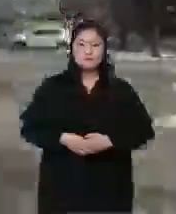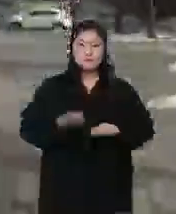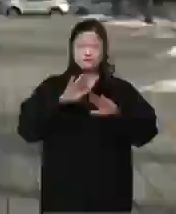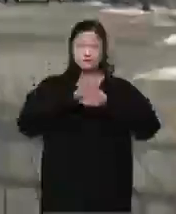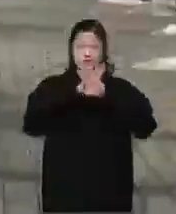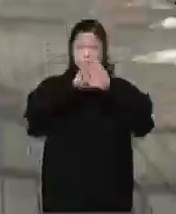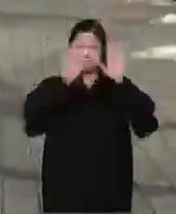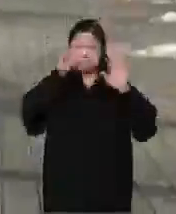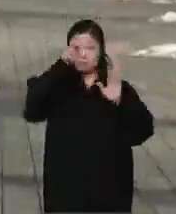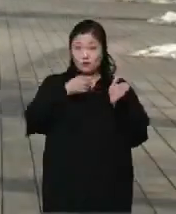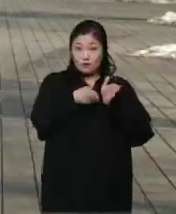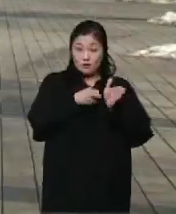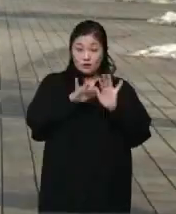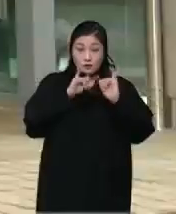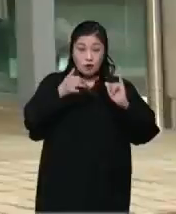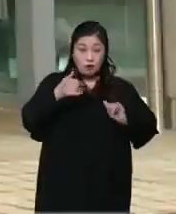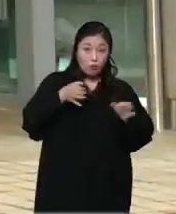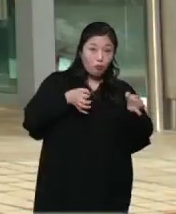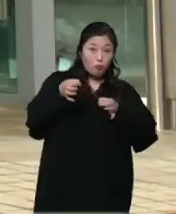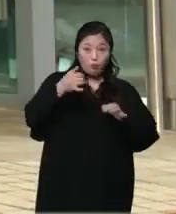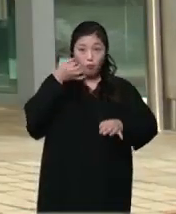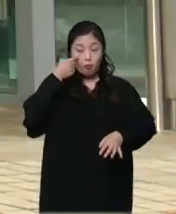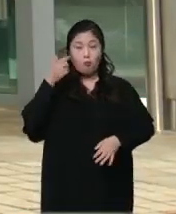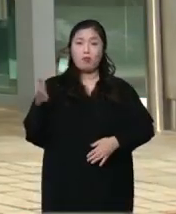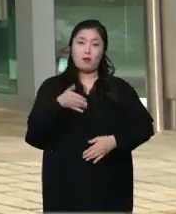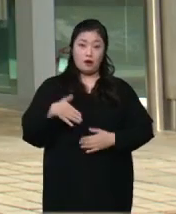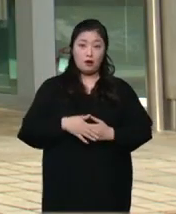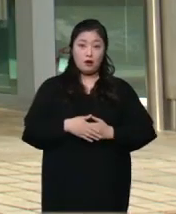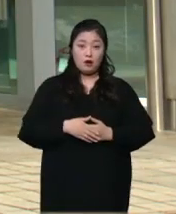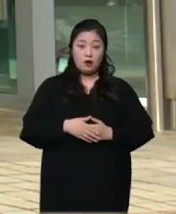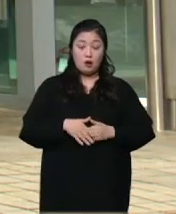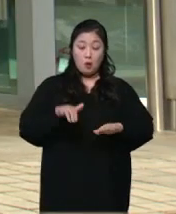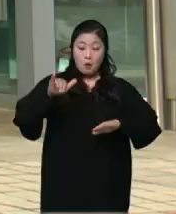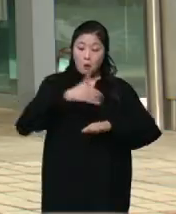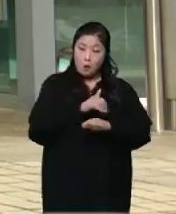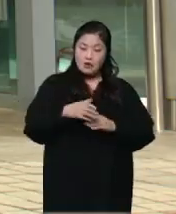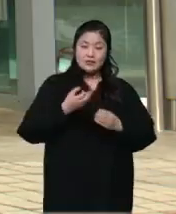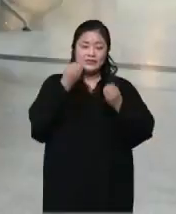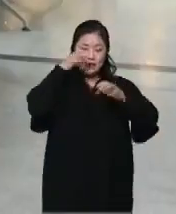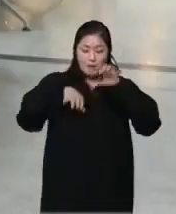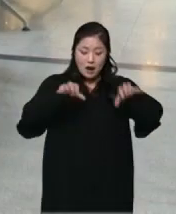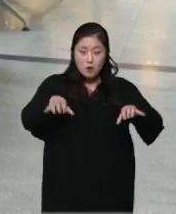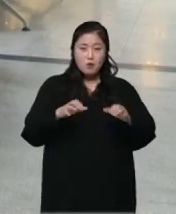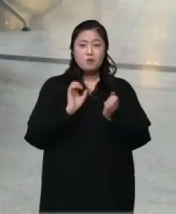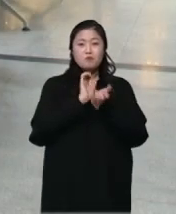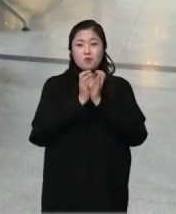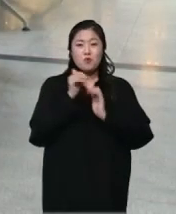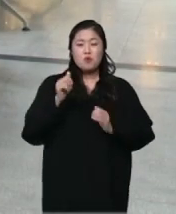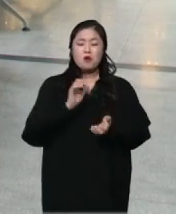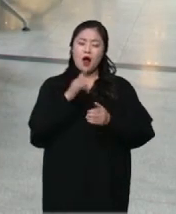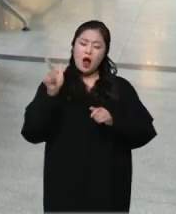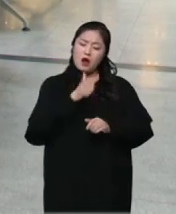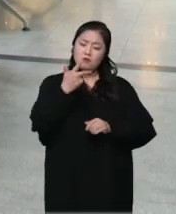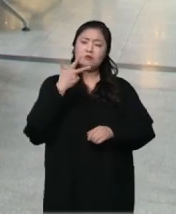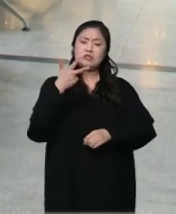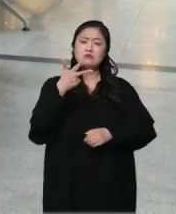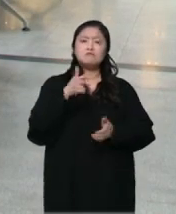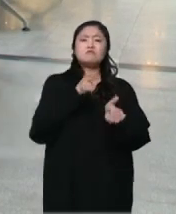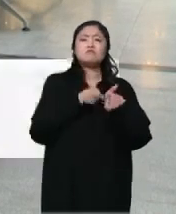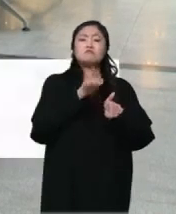낮 시간의 광주역, 사람 구경하기가 힘듭니다. 오고 가는 열차는 새마을호와 무궁화호 등 하루